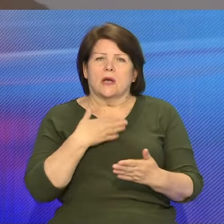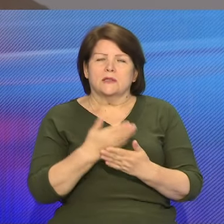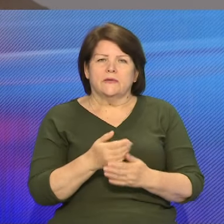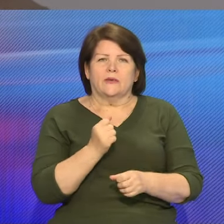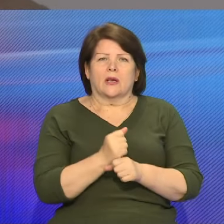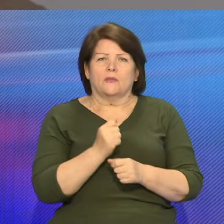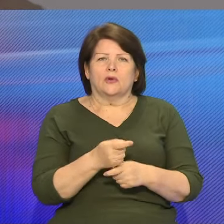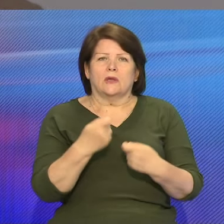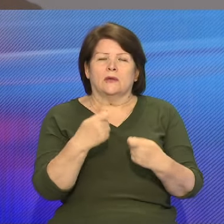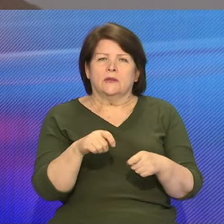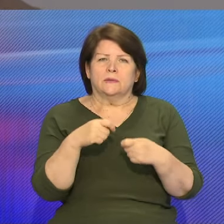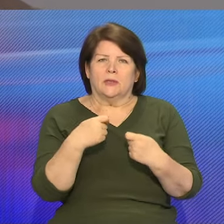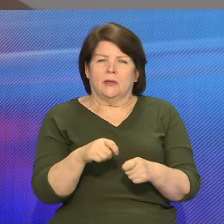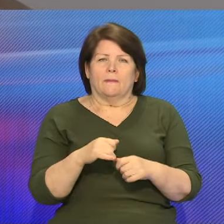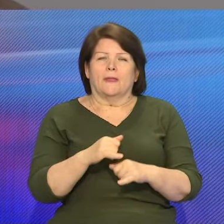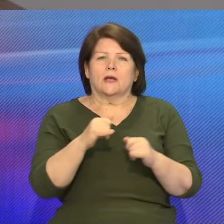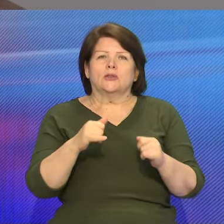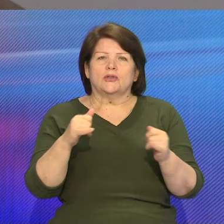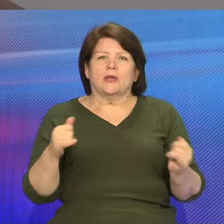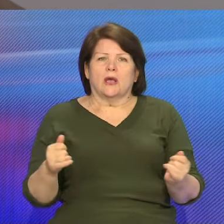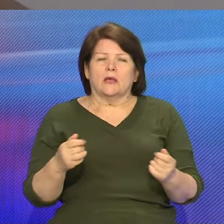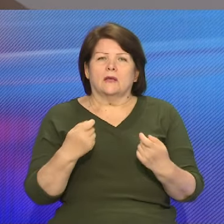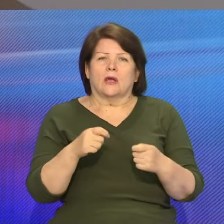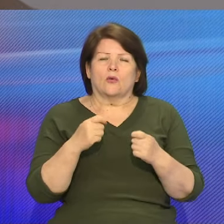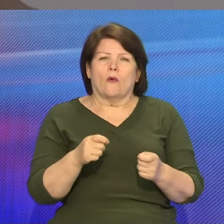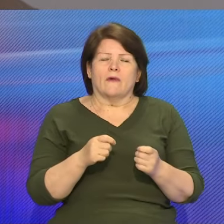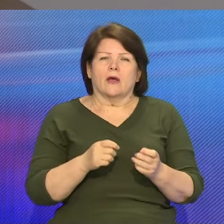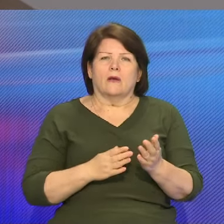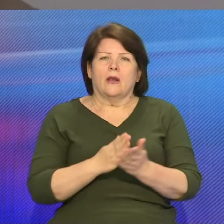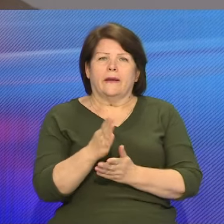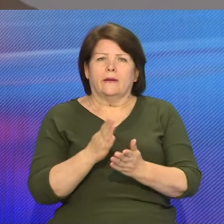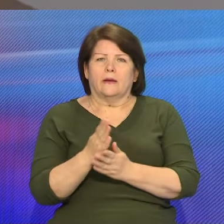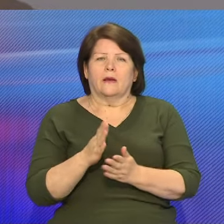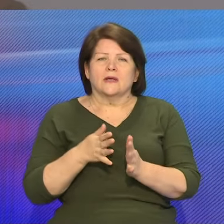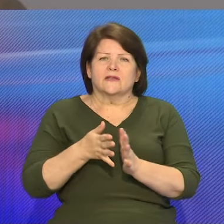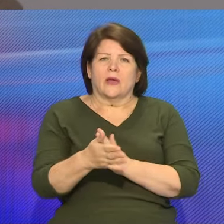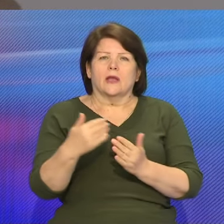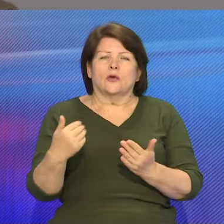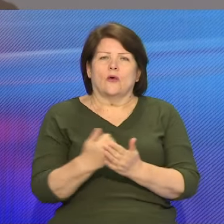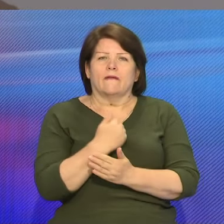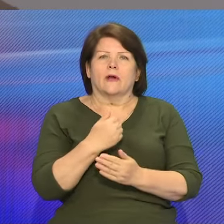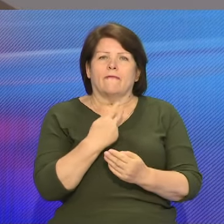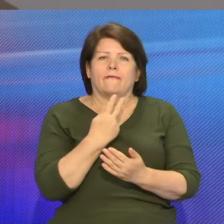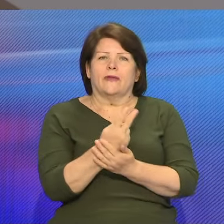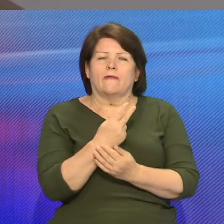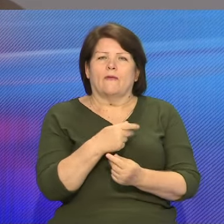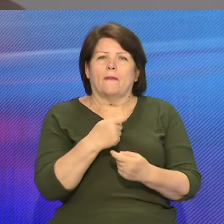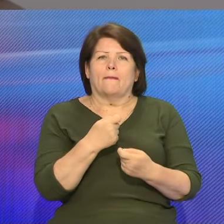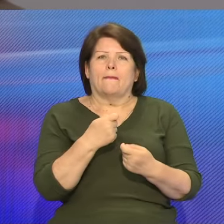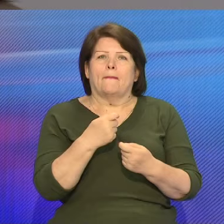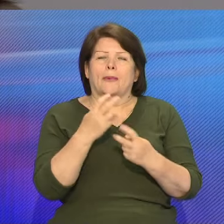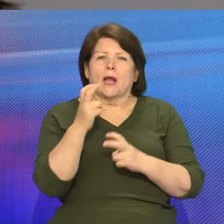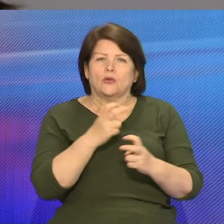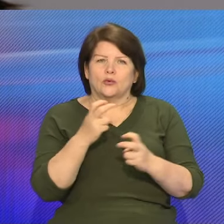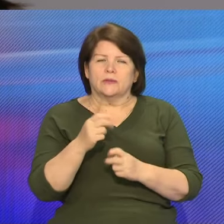рынкаў збыта, над расширэннем торговай лінейкі, над асваеннем новых відах прадукцыі. Пытаемся переориентироваться